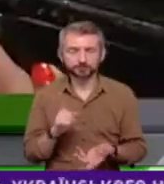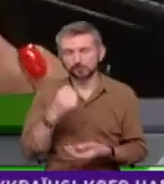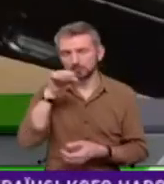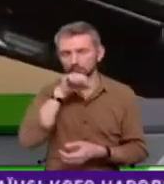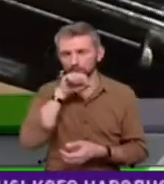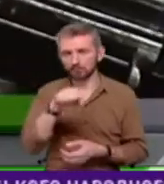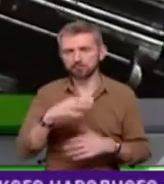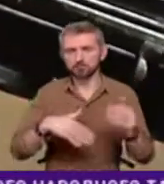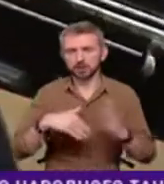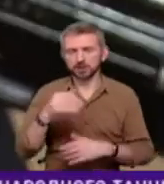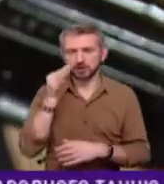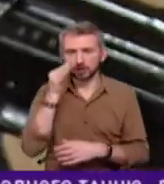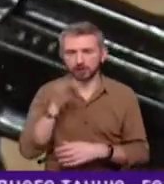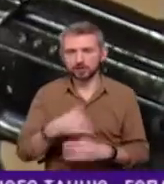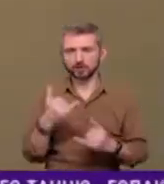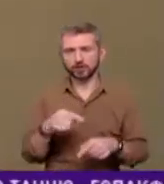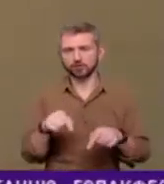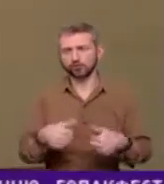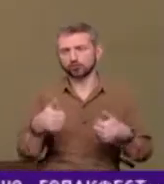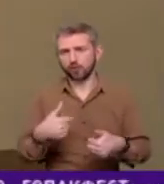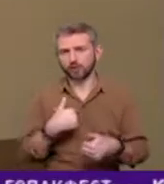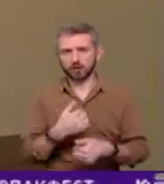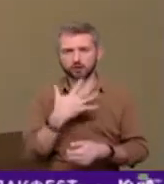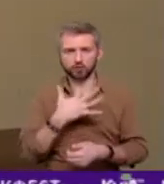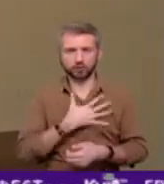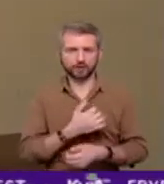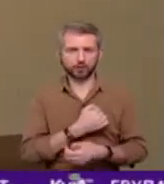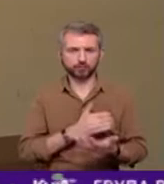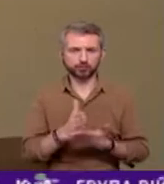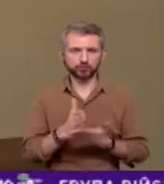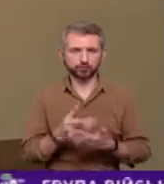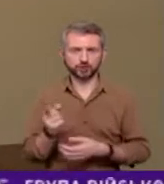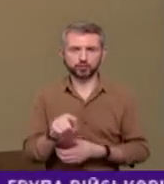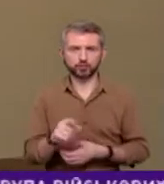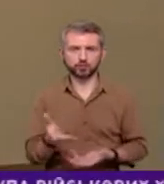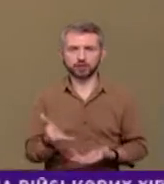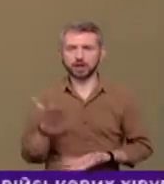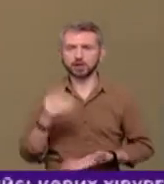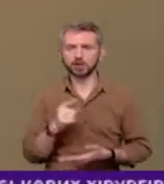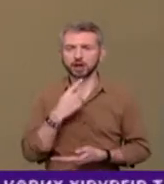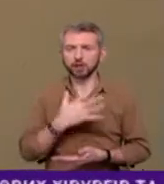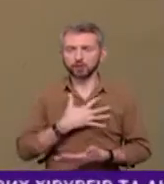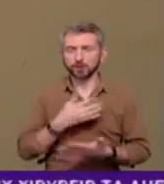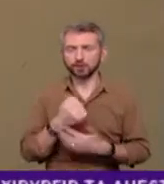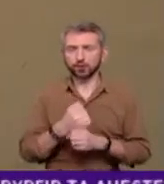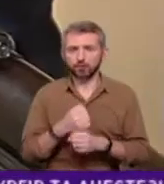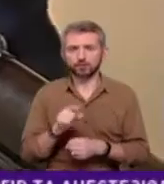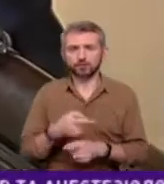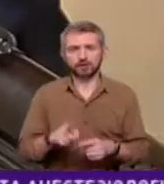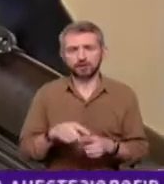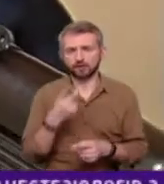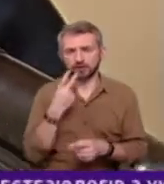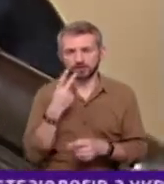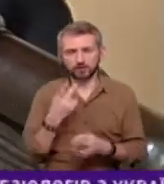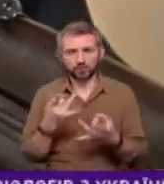дякуючи практичним навичкам, мені зараз тут добре. Я люблю військову службу і тому… Якщо ти любиш свою роботу, то завжди просто.